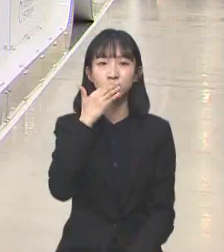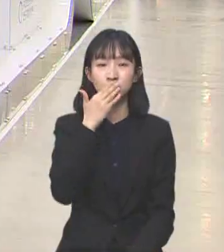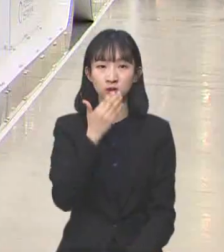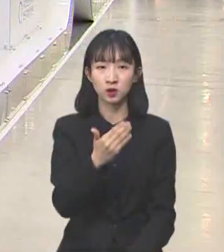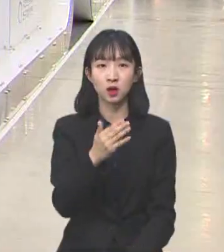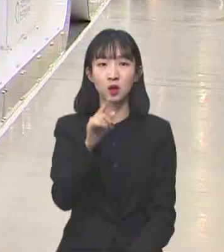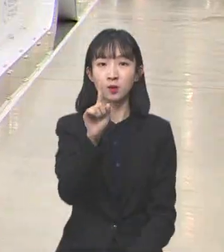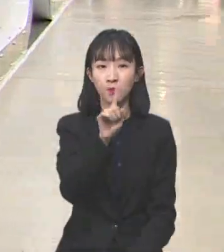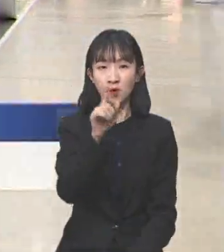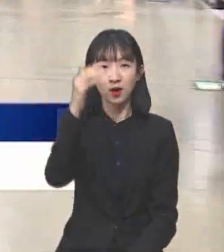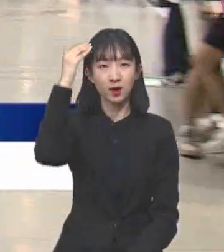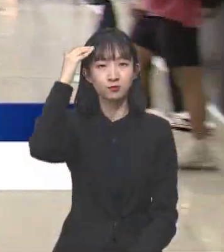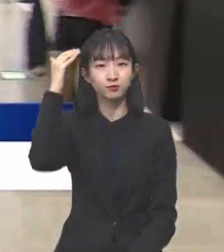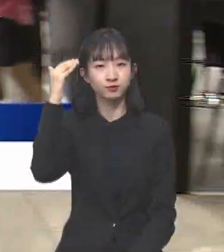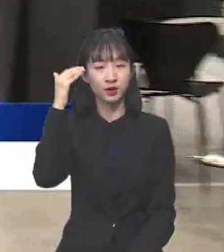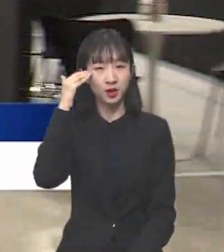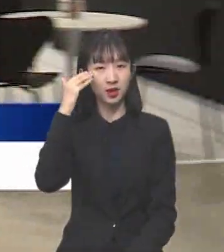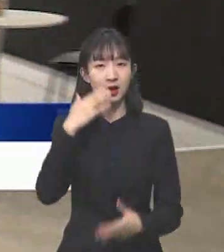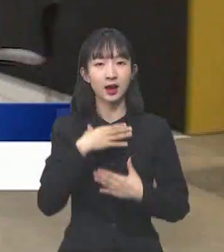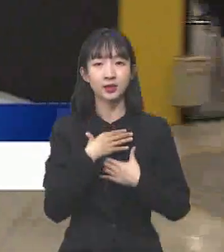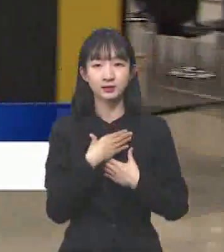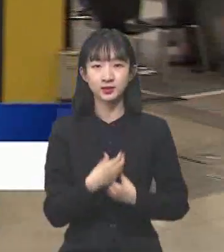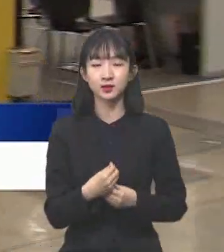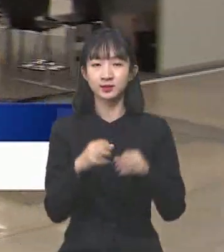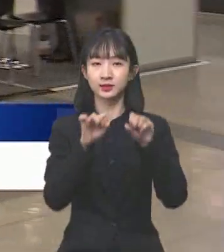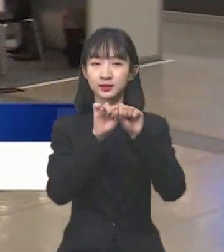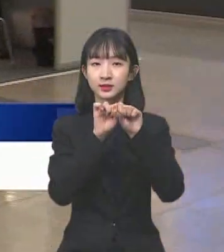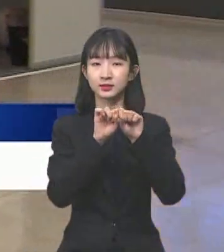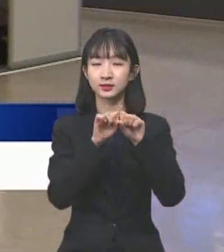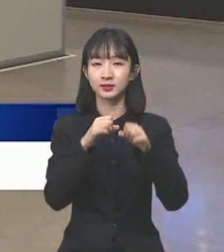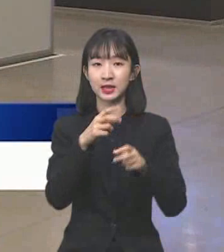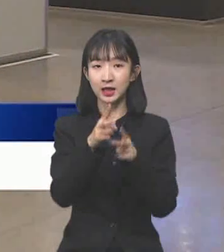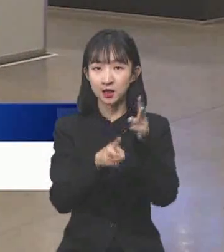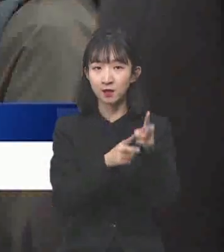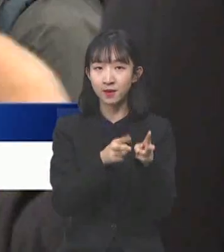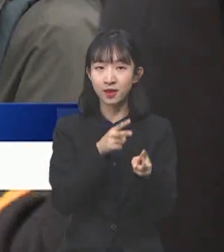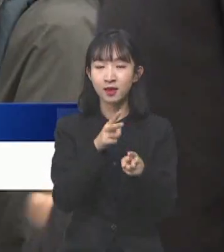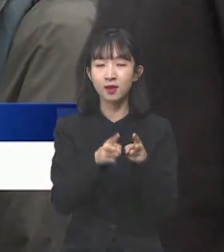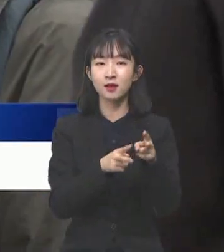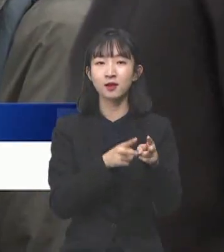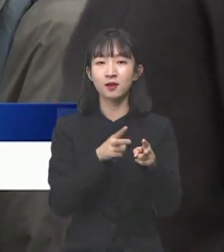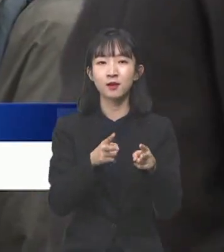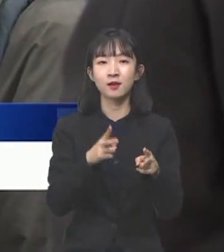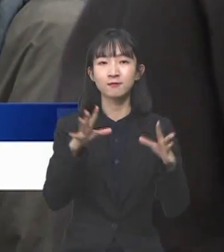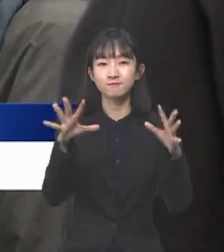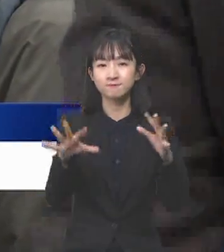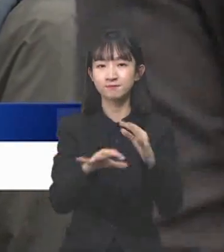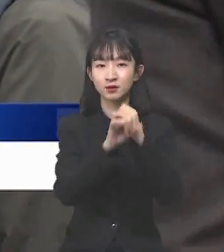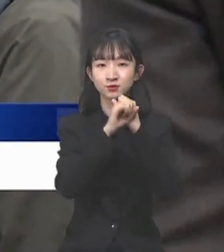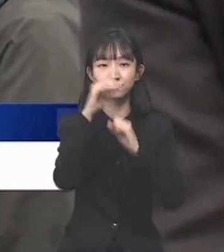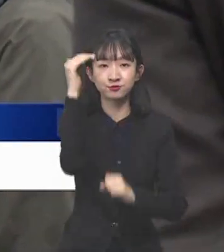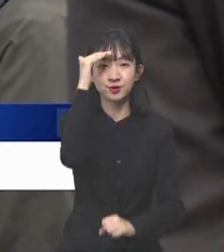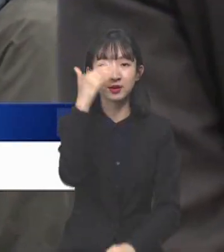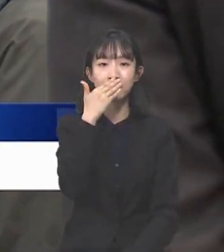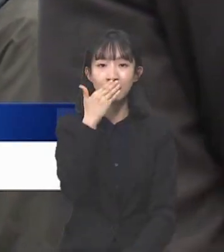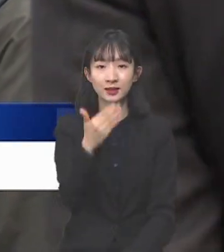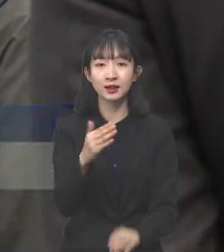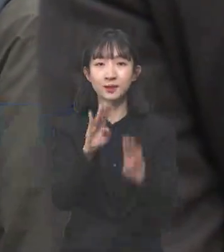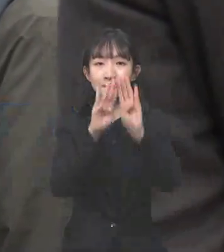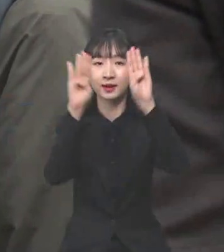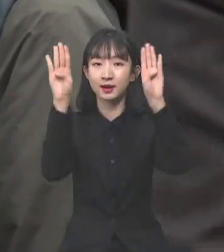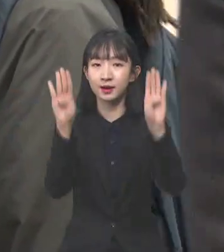우리나라 치안 산업의 현재와 미래를 한눈에 살펴볼 수 있는 국내 최초의 치아 산업 박람회가 공천에서